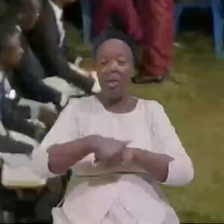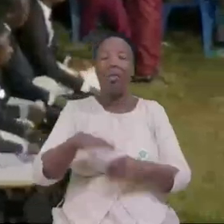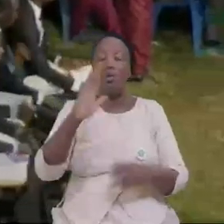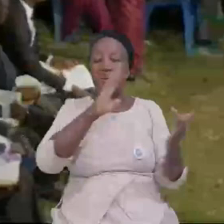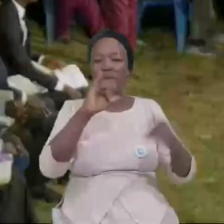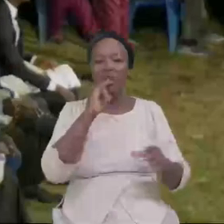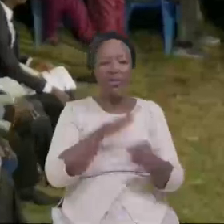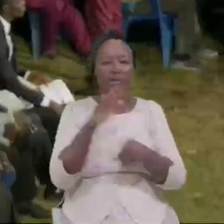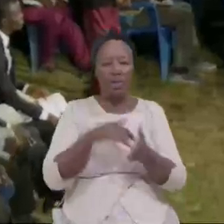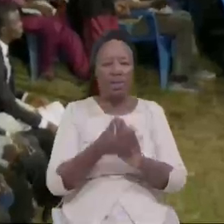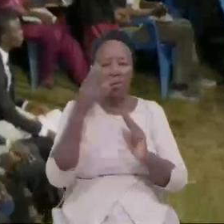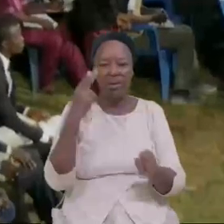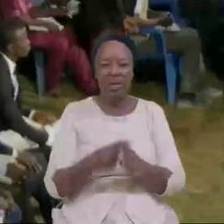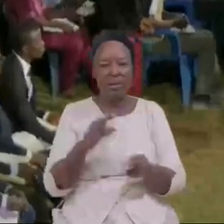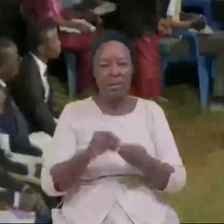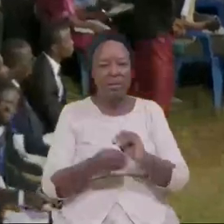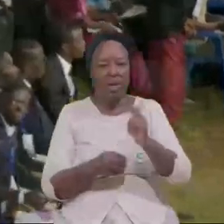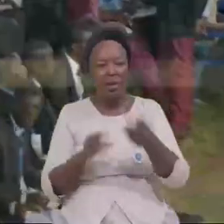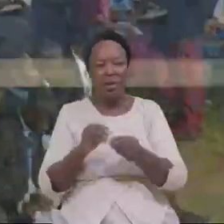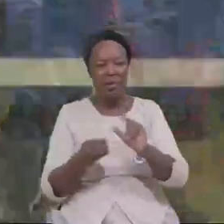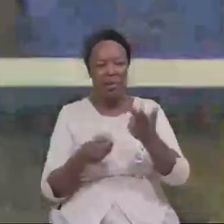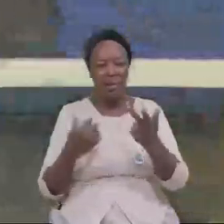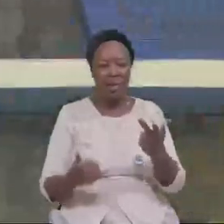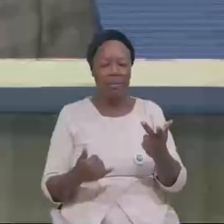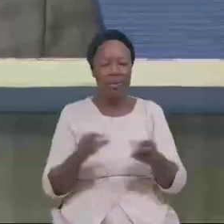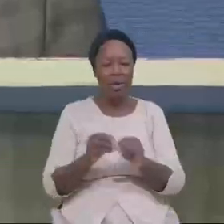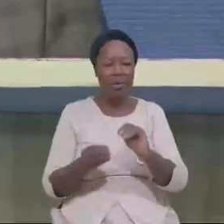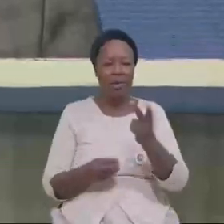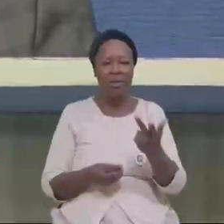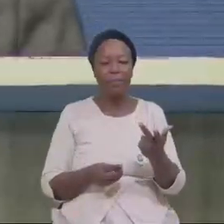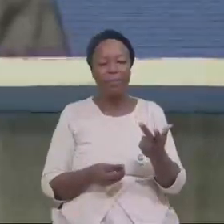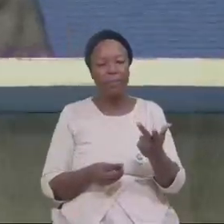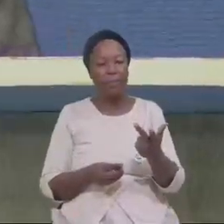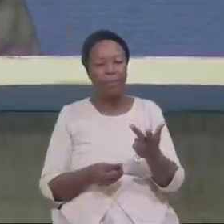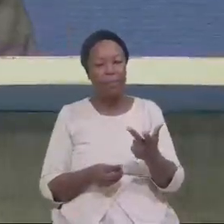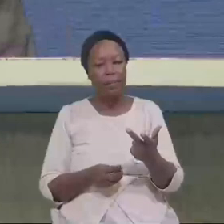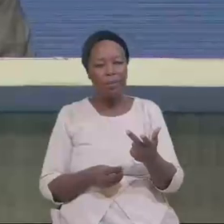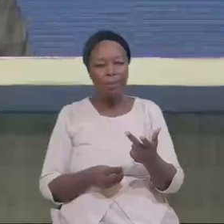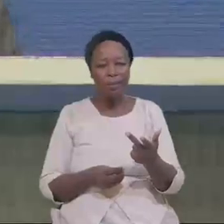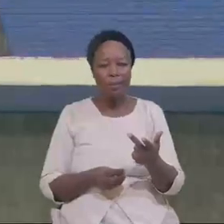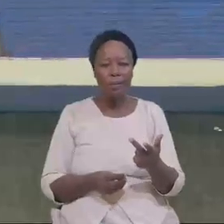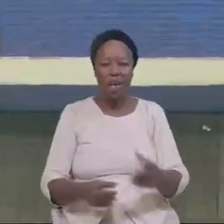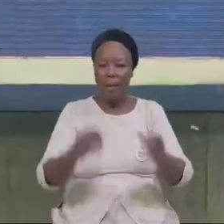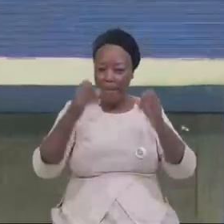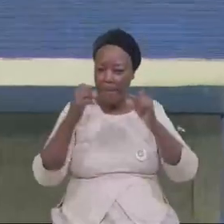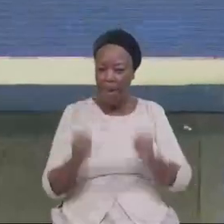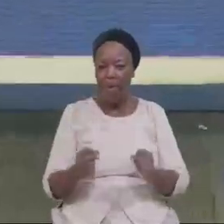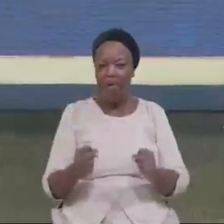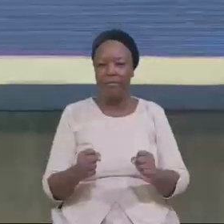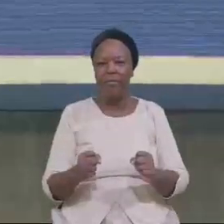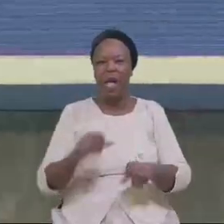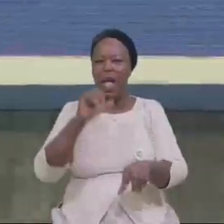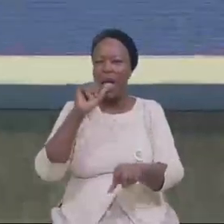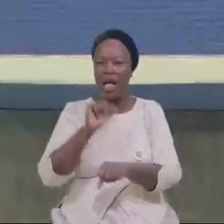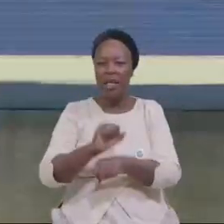Jésus. Troisième point maintenant. Les exploits puissants pour les